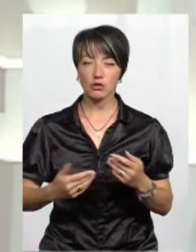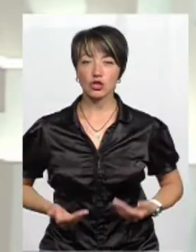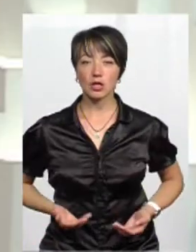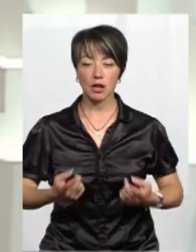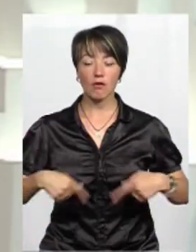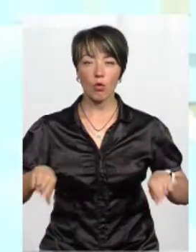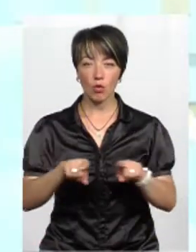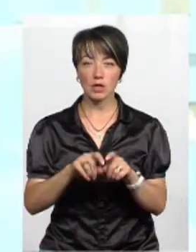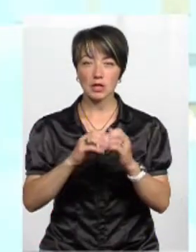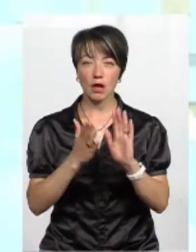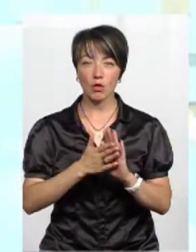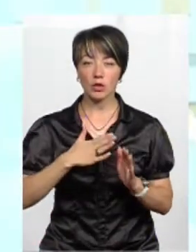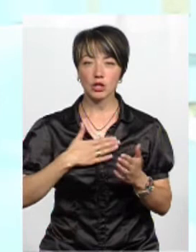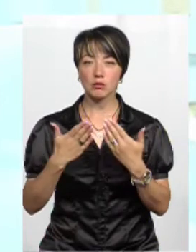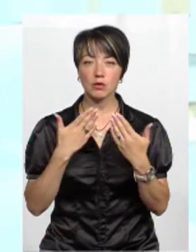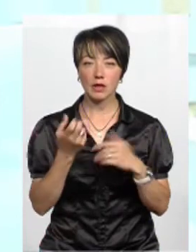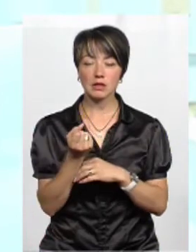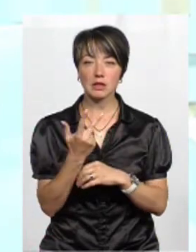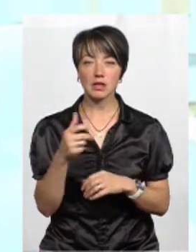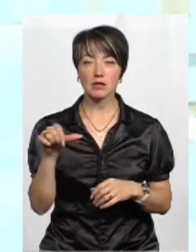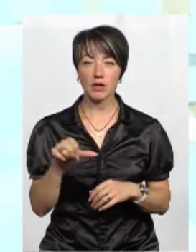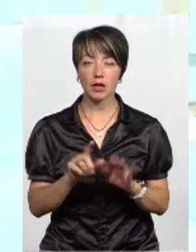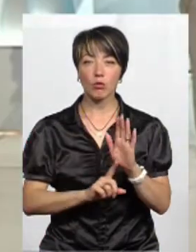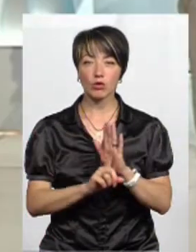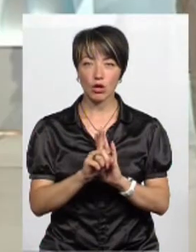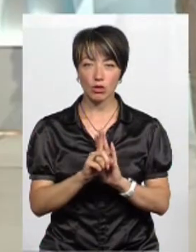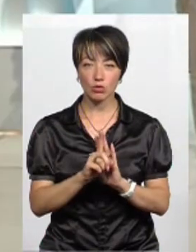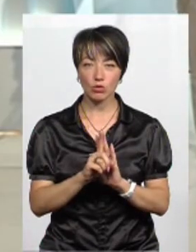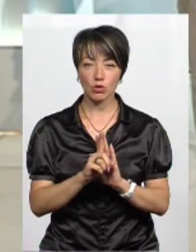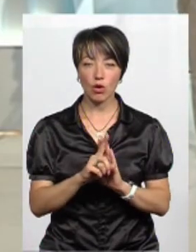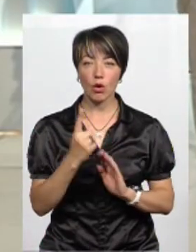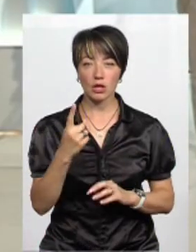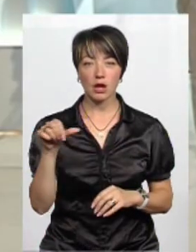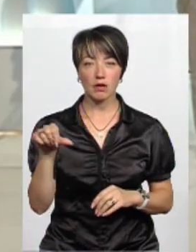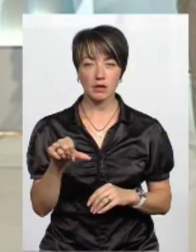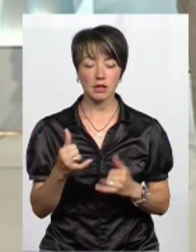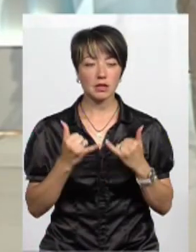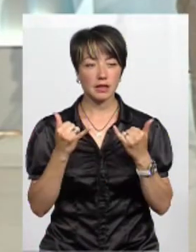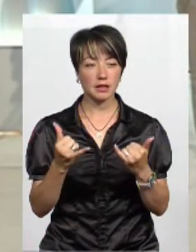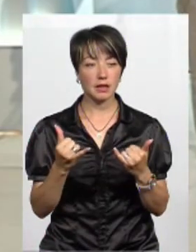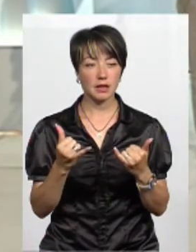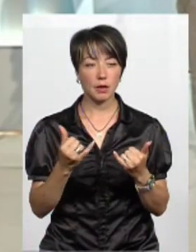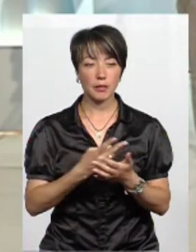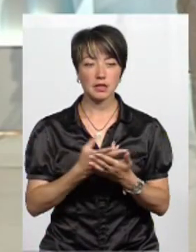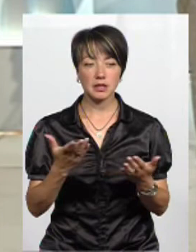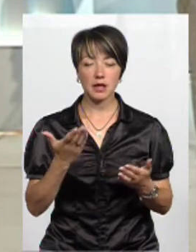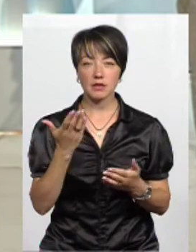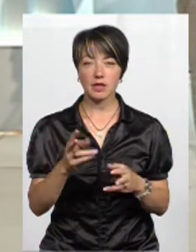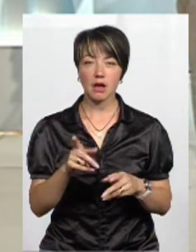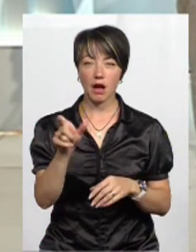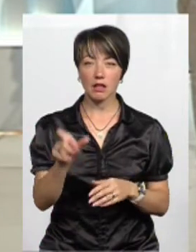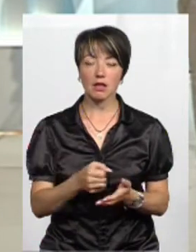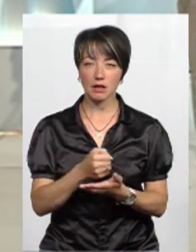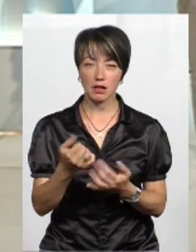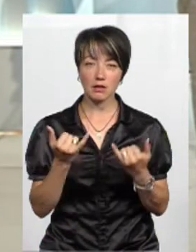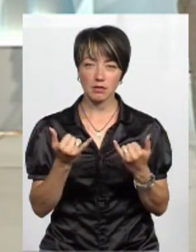жителів округу. Загалом на наше спілкування 13 хвилин, а на початку одна хвилина для презентації вас як кандидата,